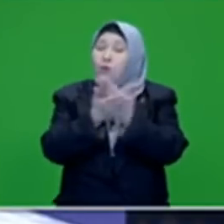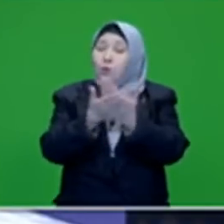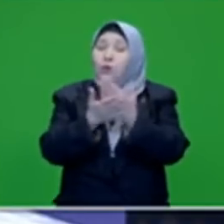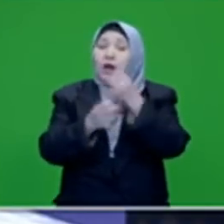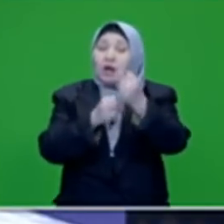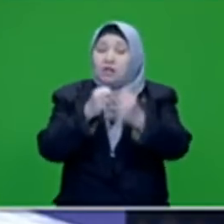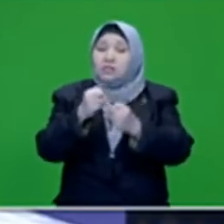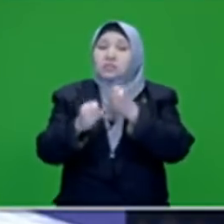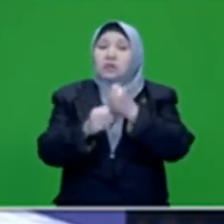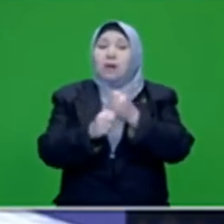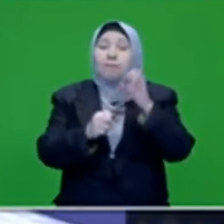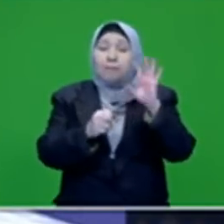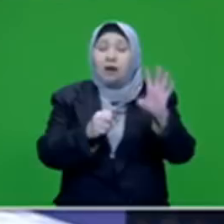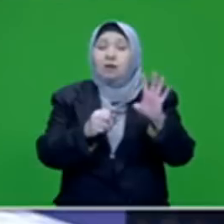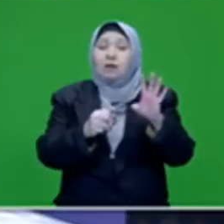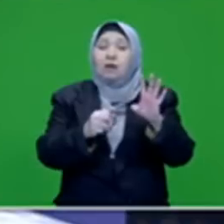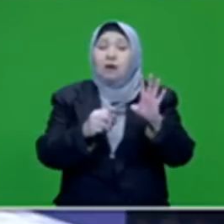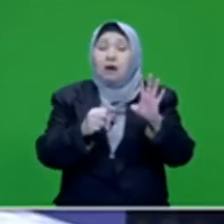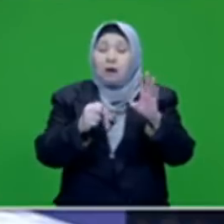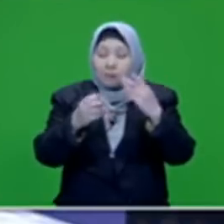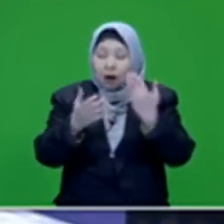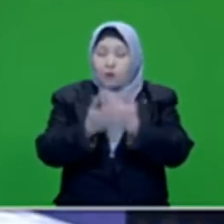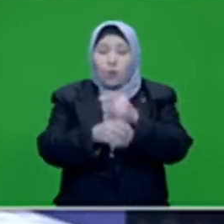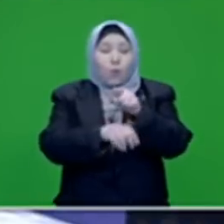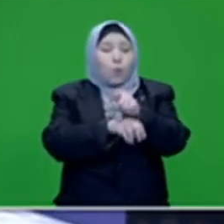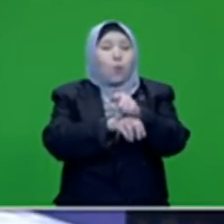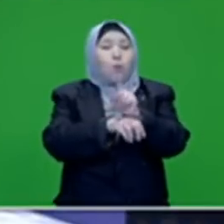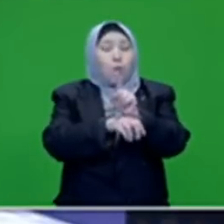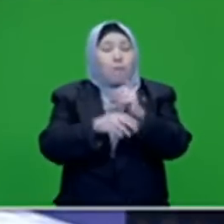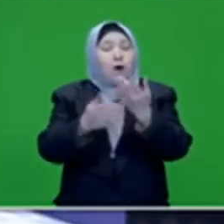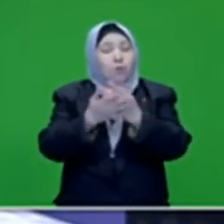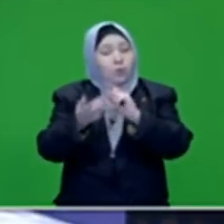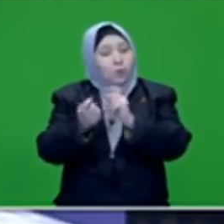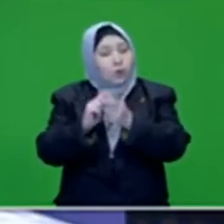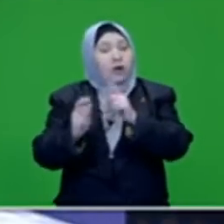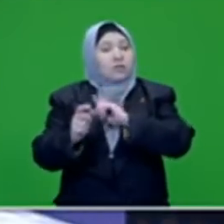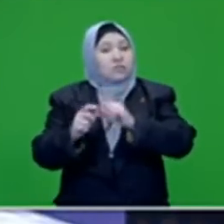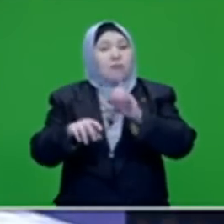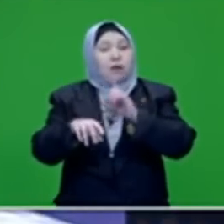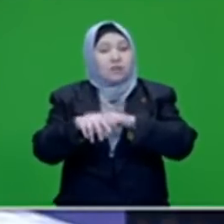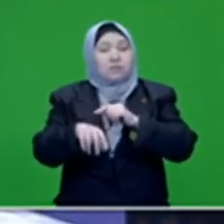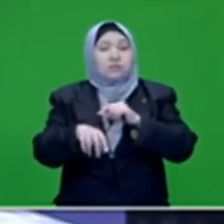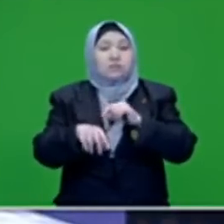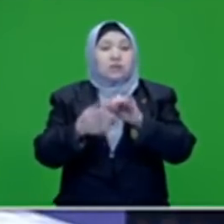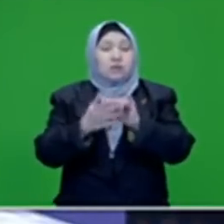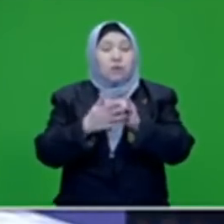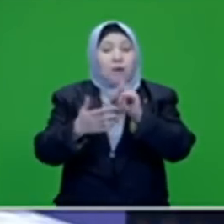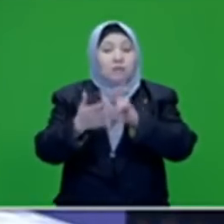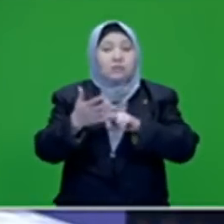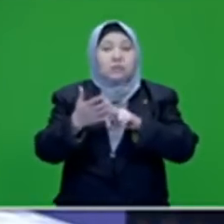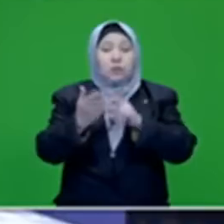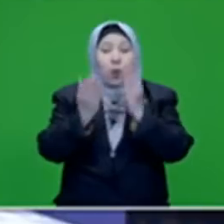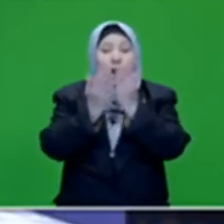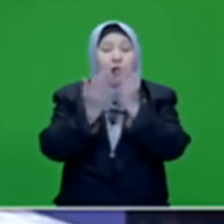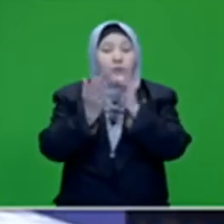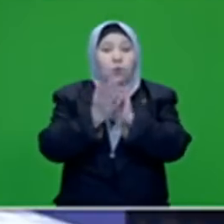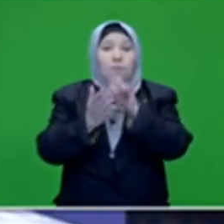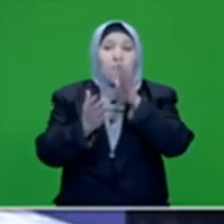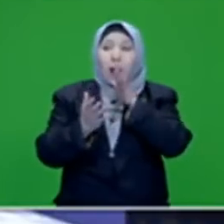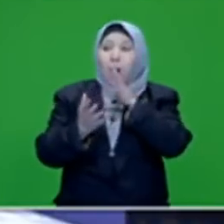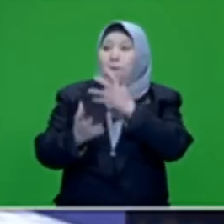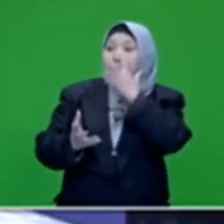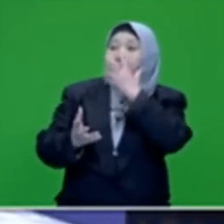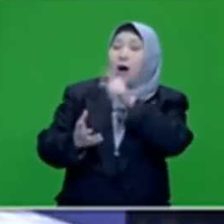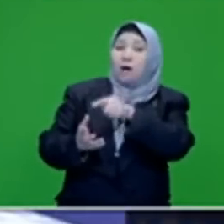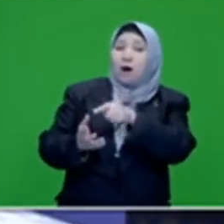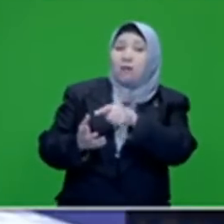Doktor masuk Islam ataupun syahadah pada umur 18. Jadi ketika baca doa tu, mak dia marah. Alamat kita